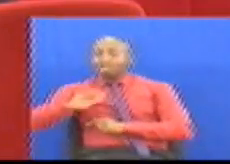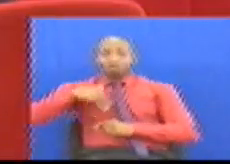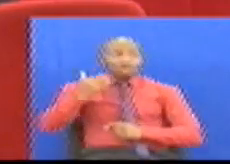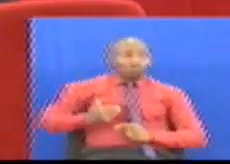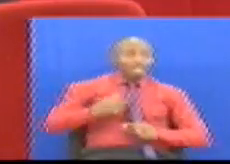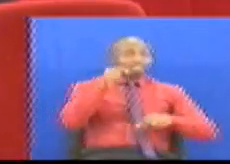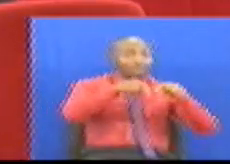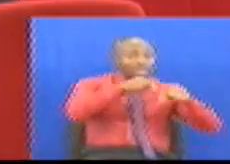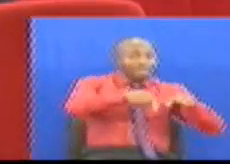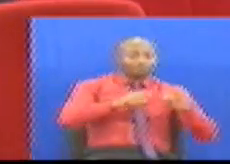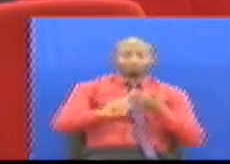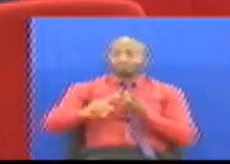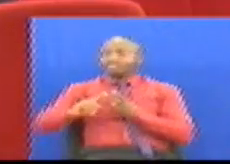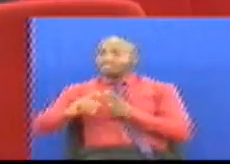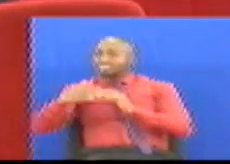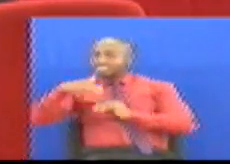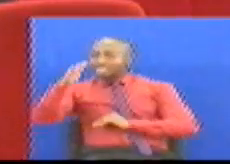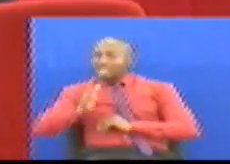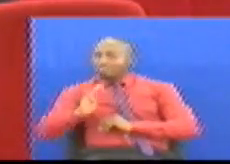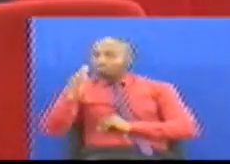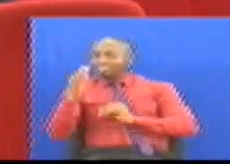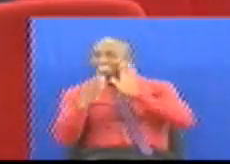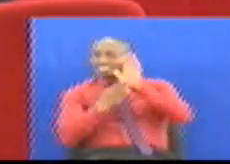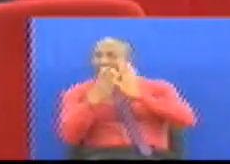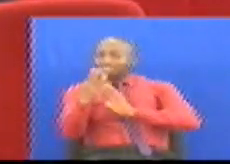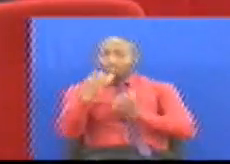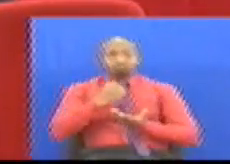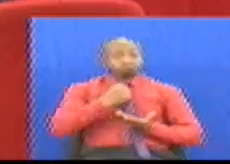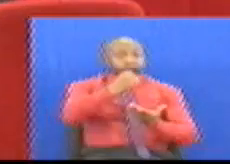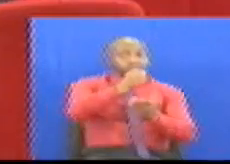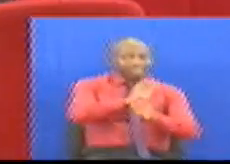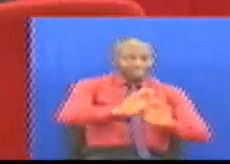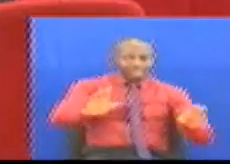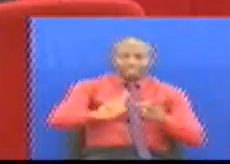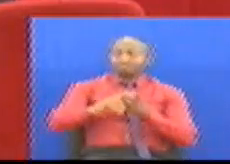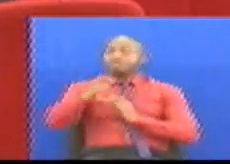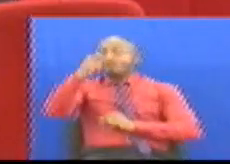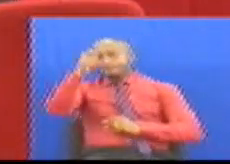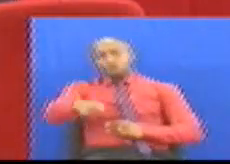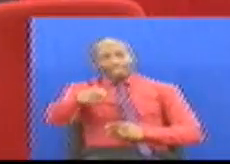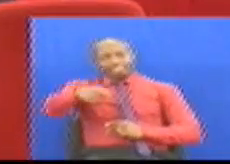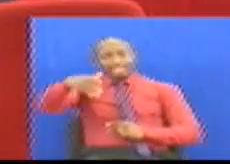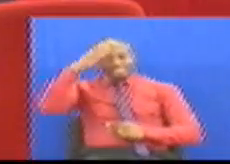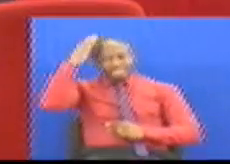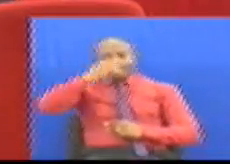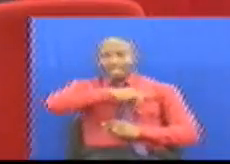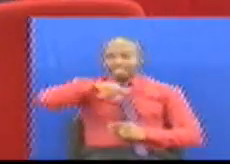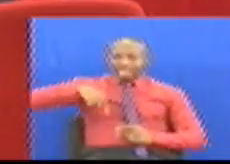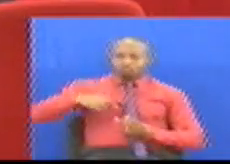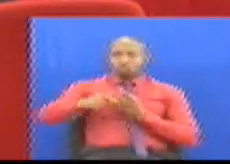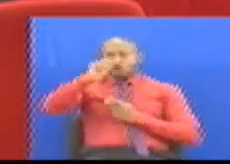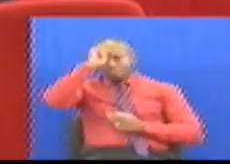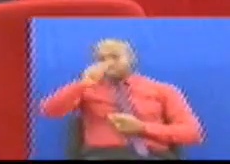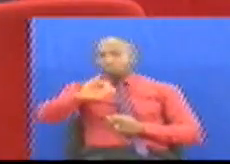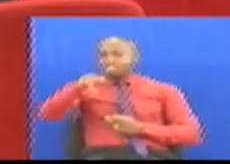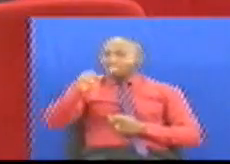walemavu zaidi ya bilioni 93 zimetolewa. Mheshimiwa Naibu Spika, niwapongeze serikali yetu, Mheshimiwa Jafo pamoja